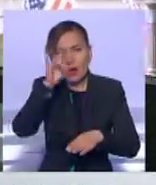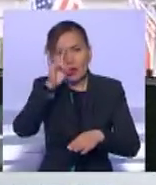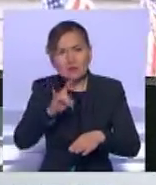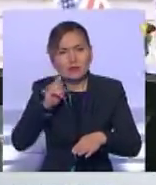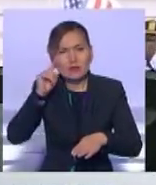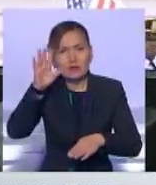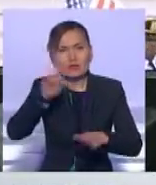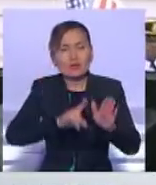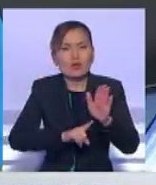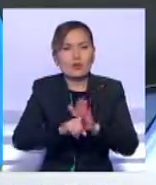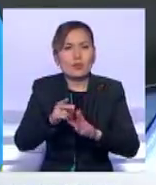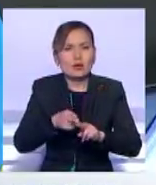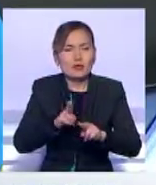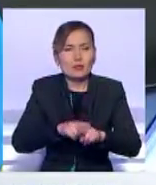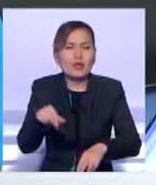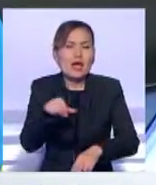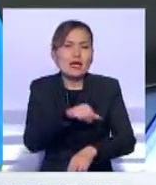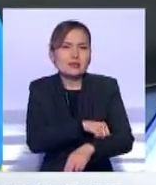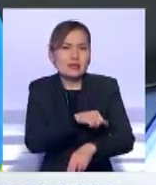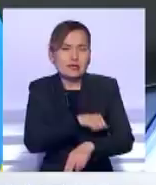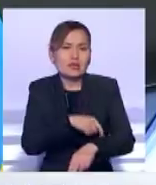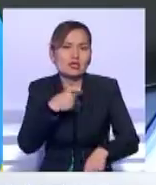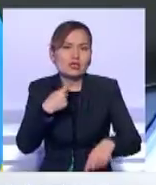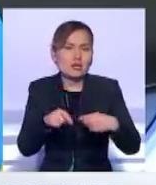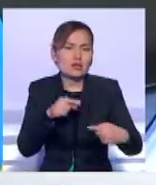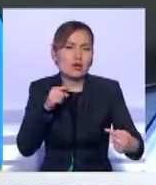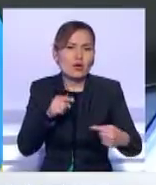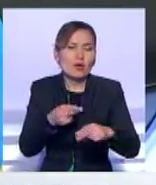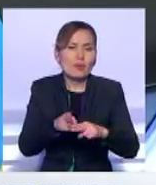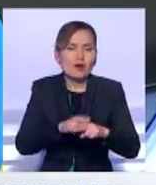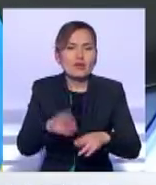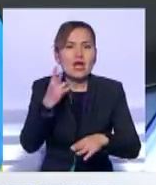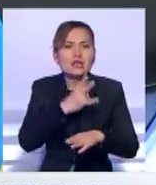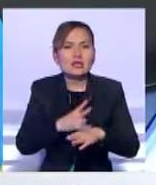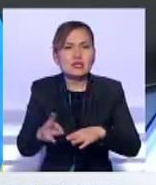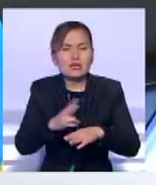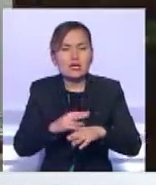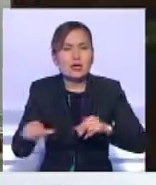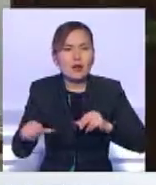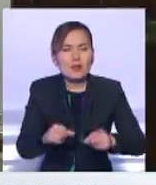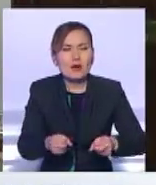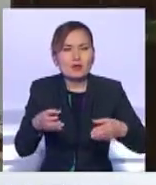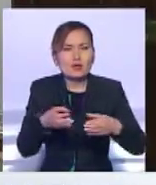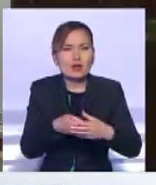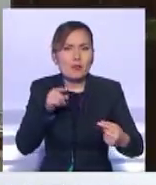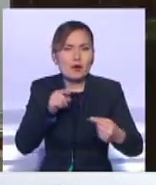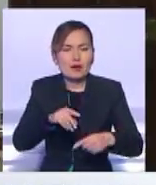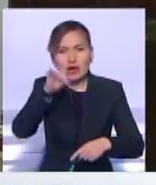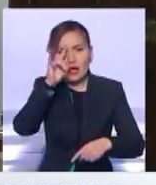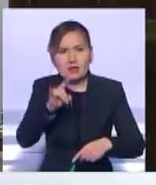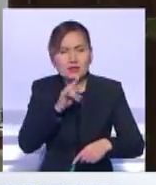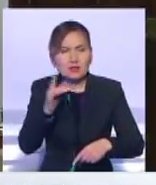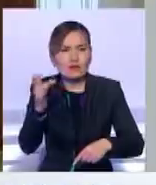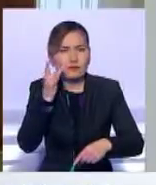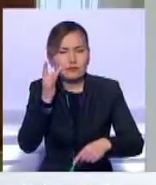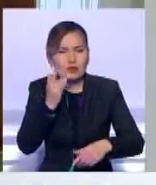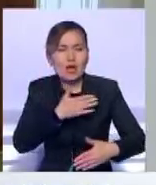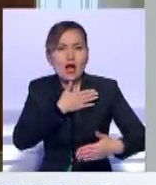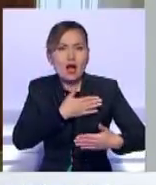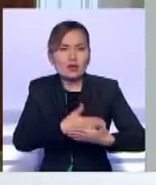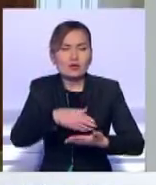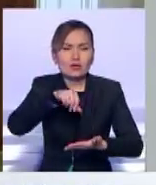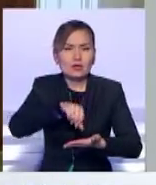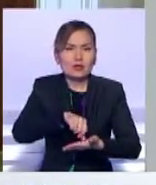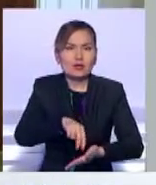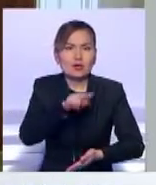білді. Бұл дегеніміз есірткінің заңсыз айналымы, діни экстремизм, терроризм және заңсыз көші-қонға қарсы күрес жүргізу. Сондай ақ